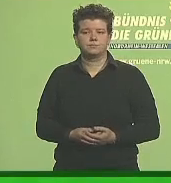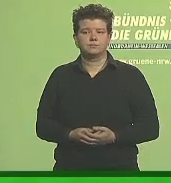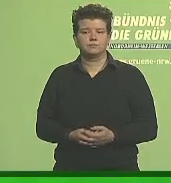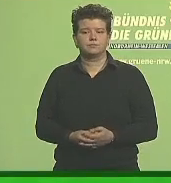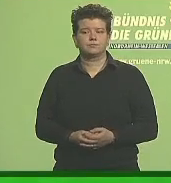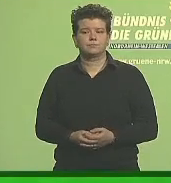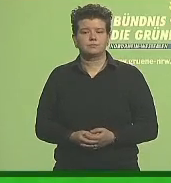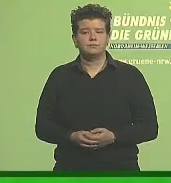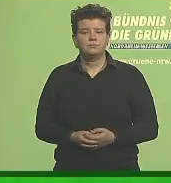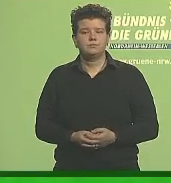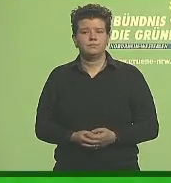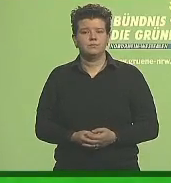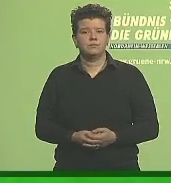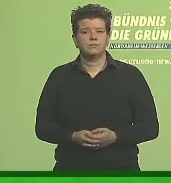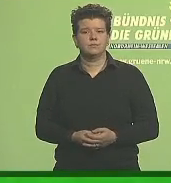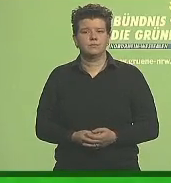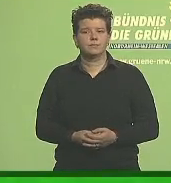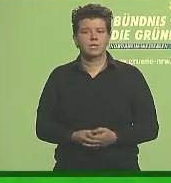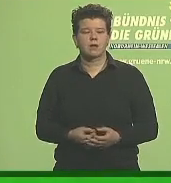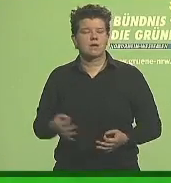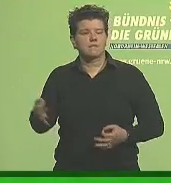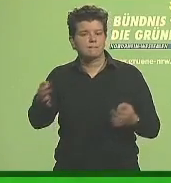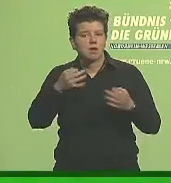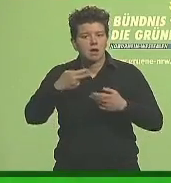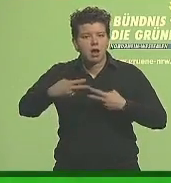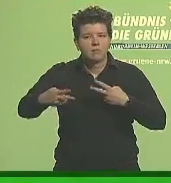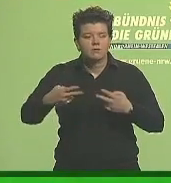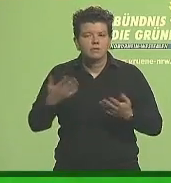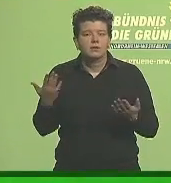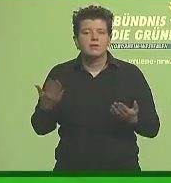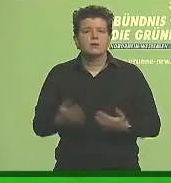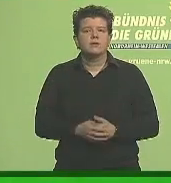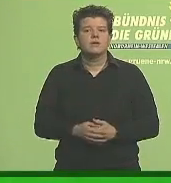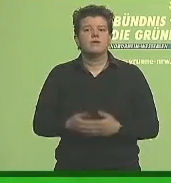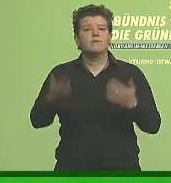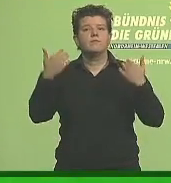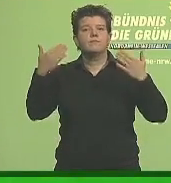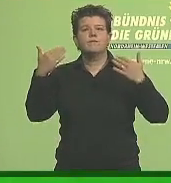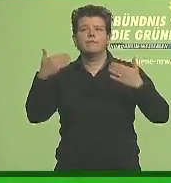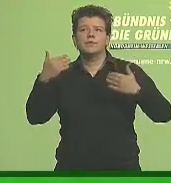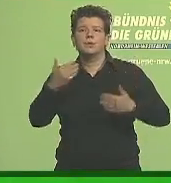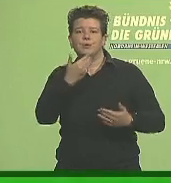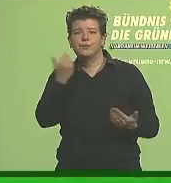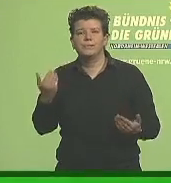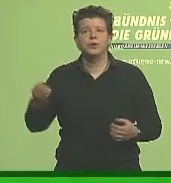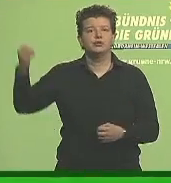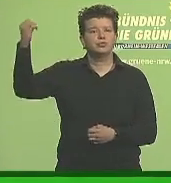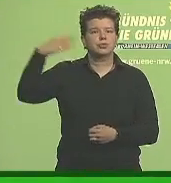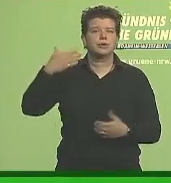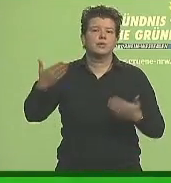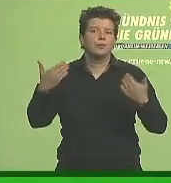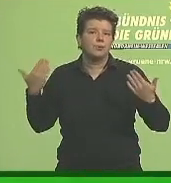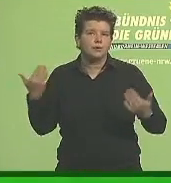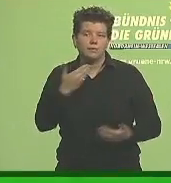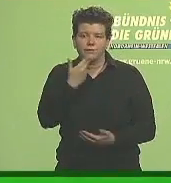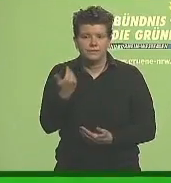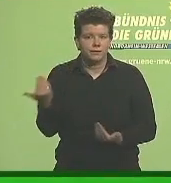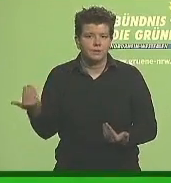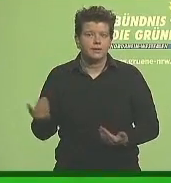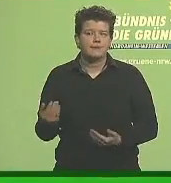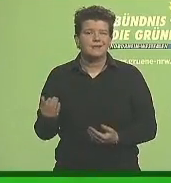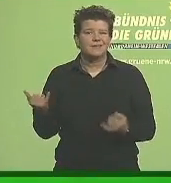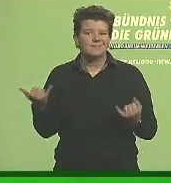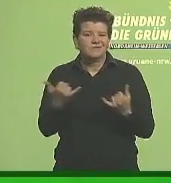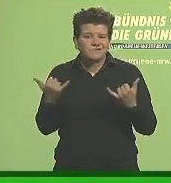Wir müssen die Frage beantworten, was tun wir, wenn der Wind nicht weht, wenn die Sonne nicht scheint, wie stellen wir dann die Versorgungssicherheit dar?